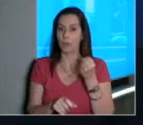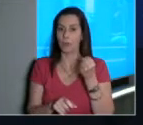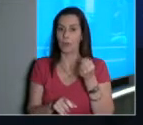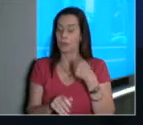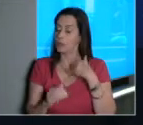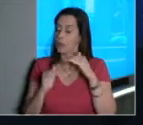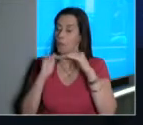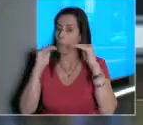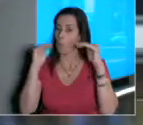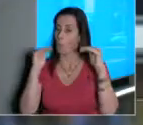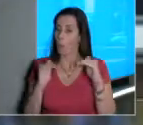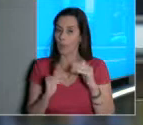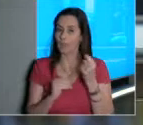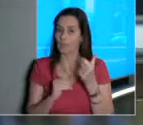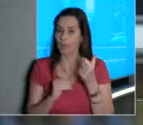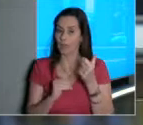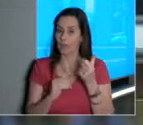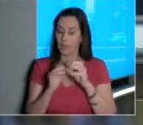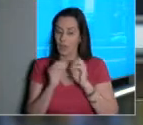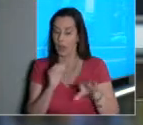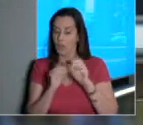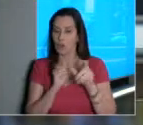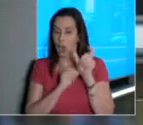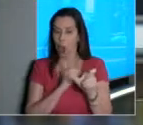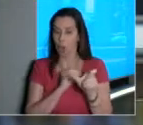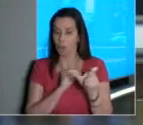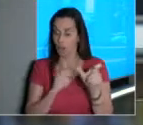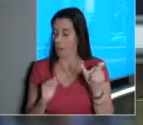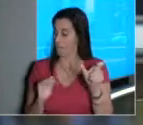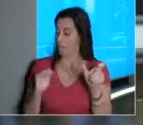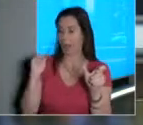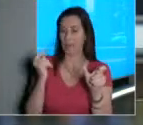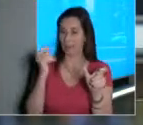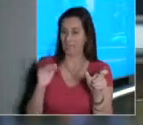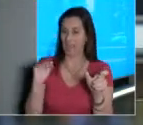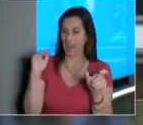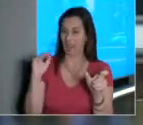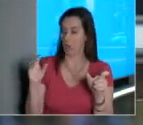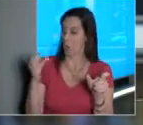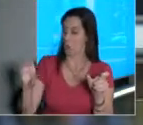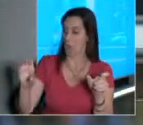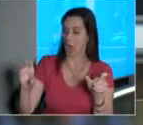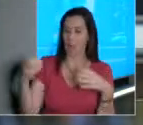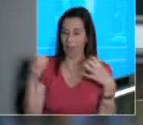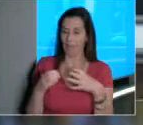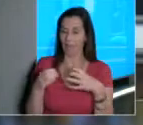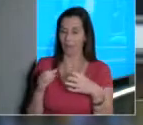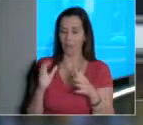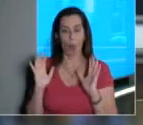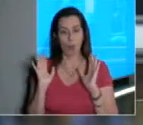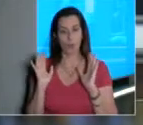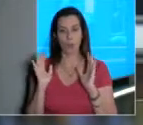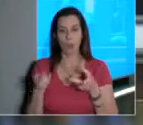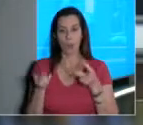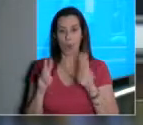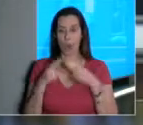ואתה מוריד במעט את ההפרשות לחוב, ומעלה במעט את ההשקעה בחברה האזרחית, אוי, אתה